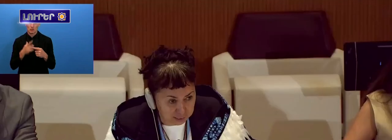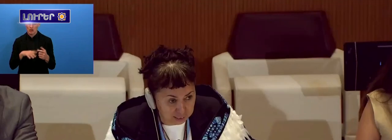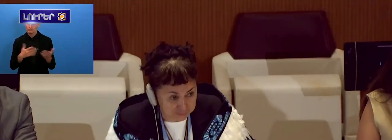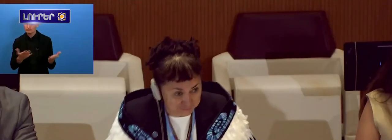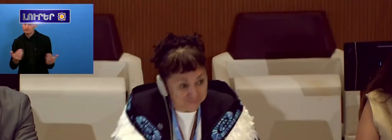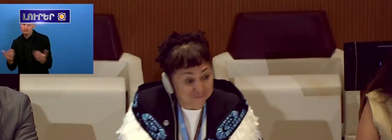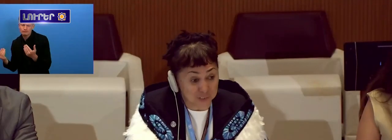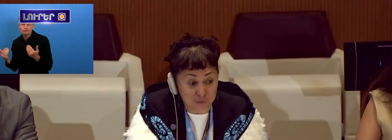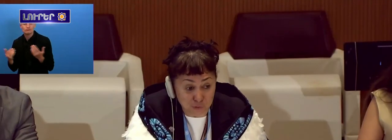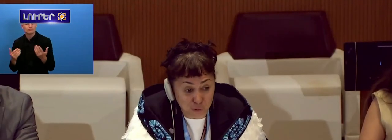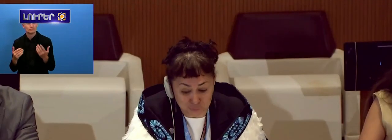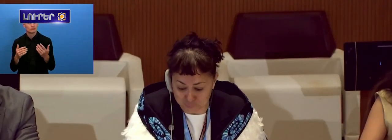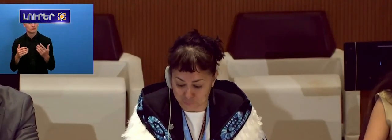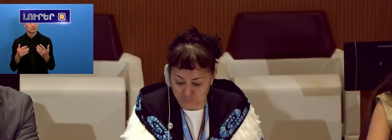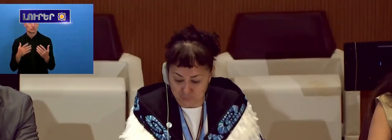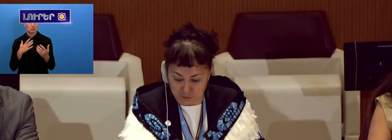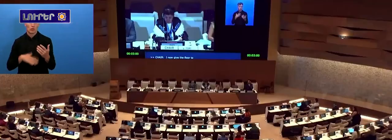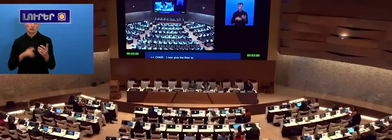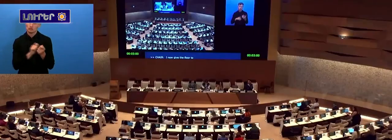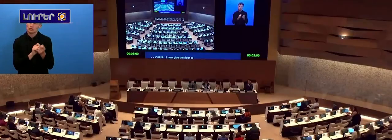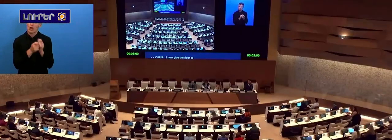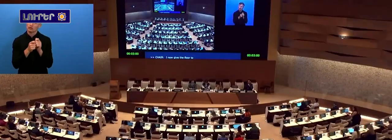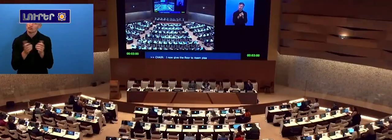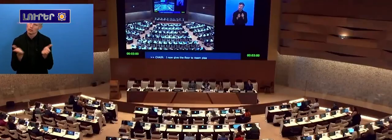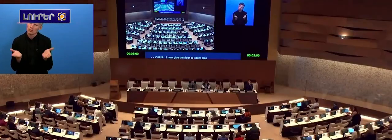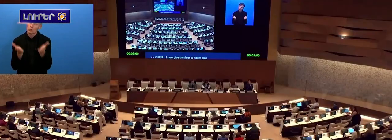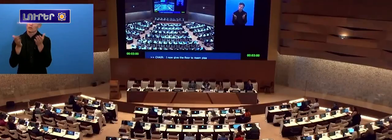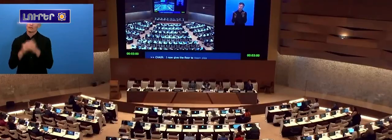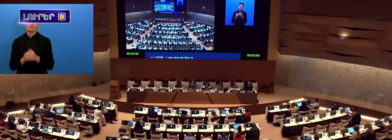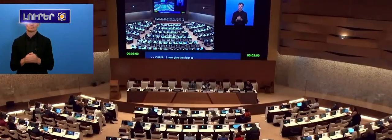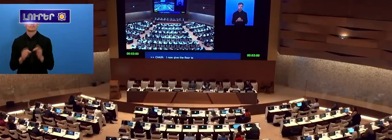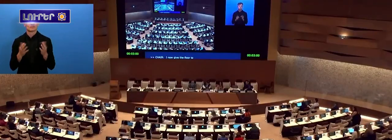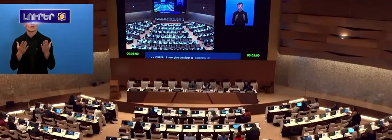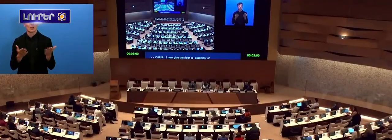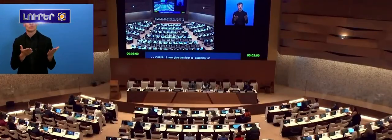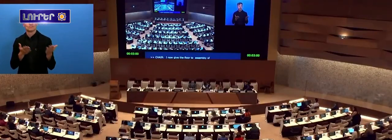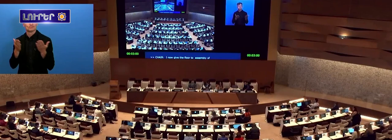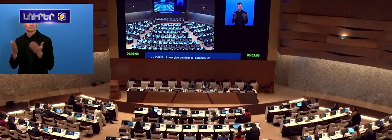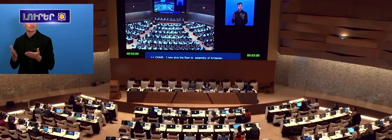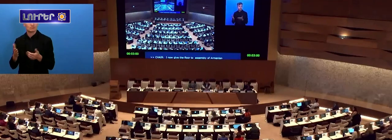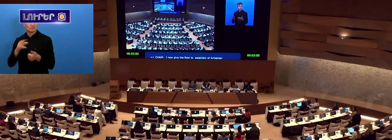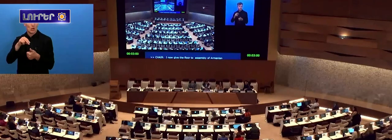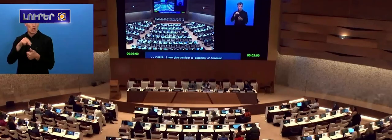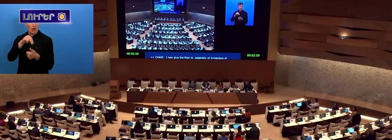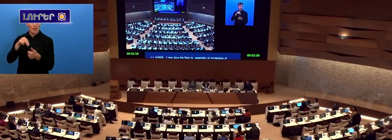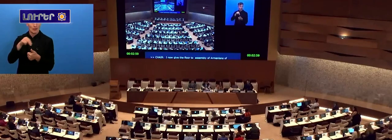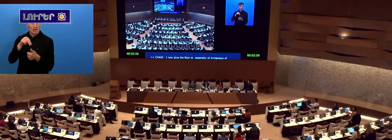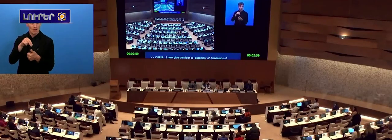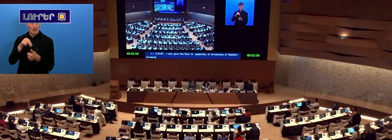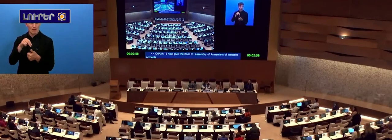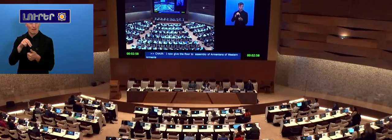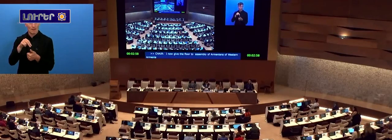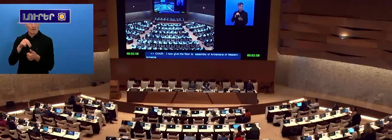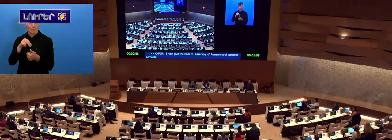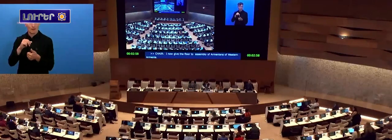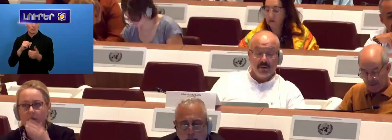Ակապրահամյան Ժնևի մեջ տեղ ունեցող բնիկ ժողովուրդների իրավունքներու փորձագիտական մեխանիզմին 17-րդ նիստին։ Հասամսաթիվը եւ